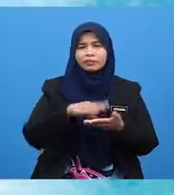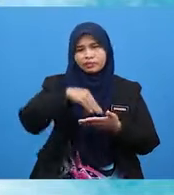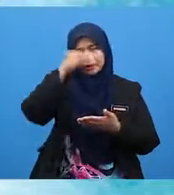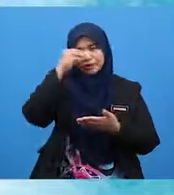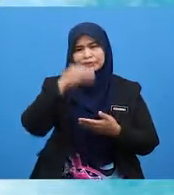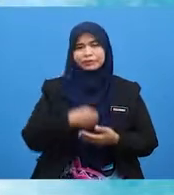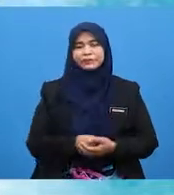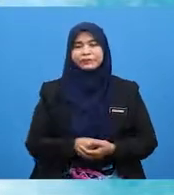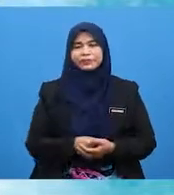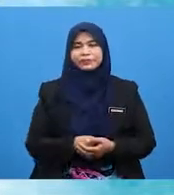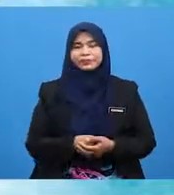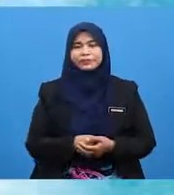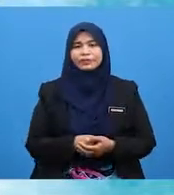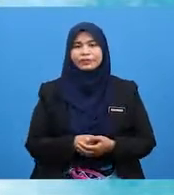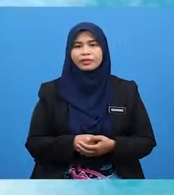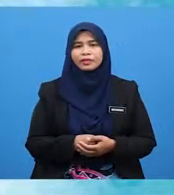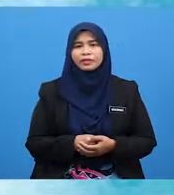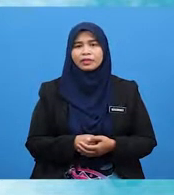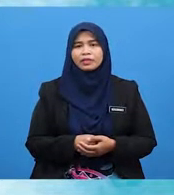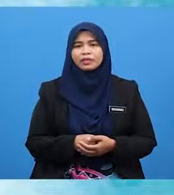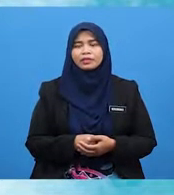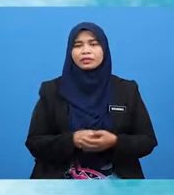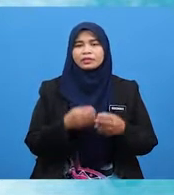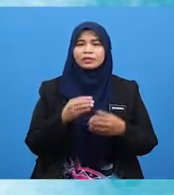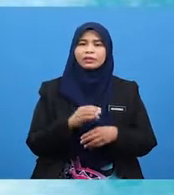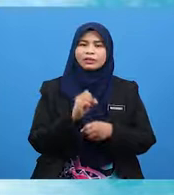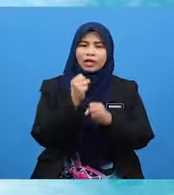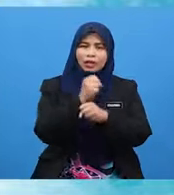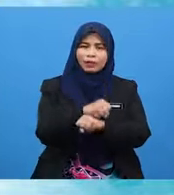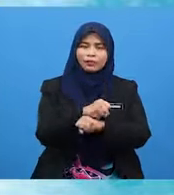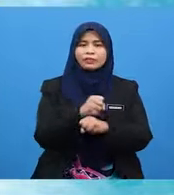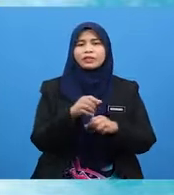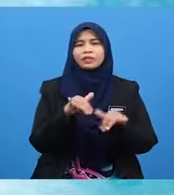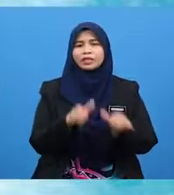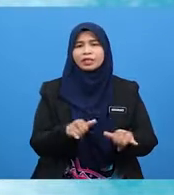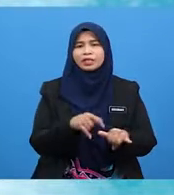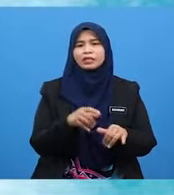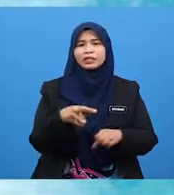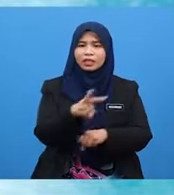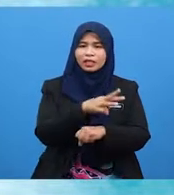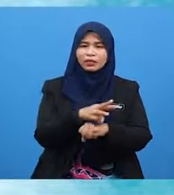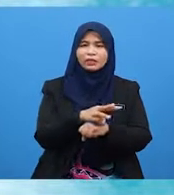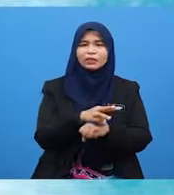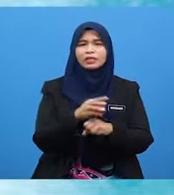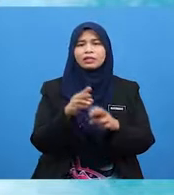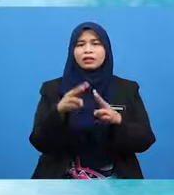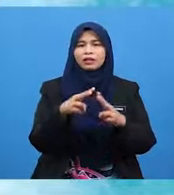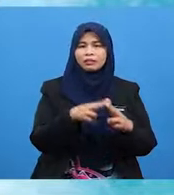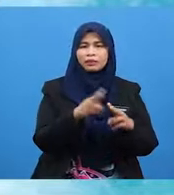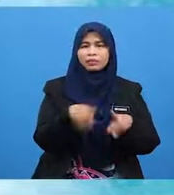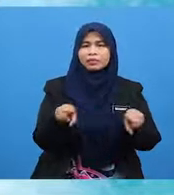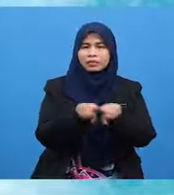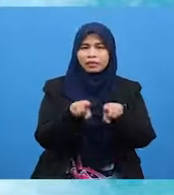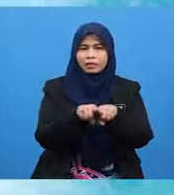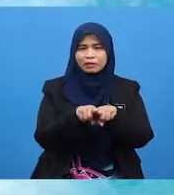menuntut ilmu. Imam Asy-Syafi'i sanggup tinggal di kawasan pedalaman bersama-sama